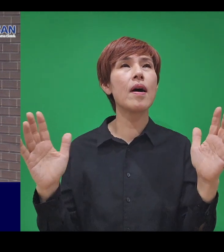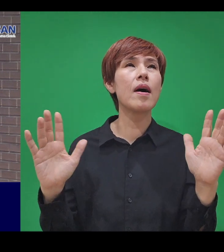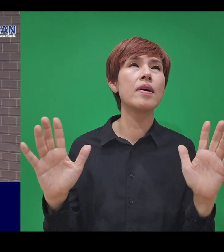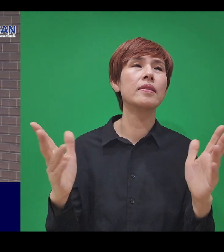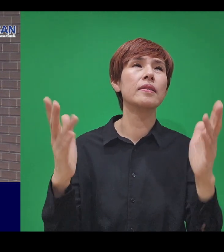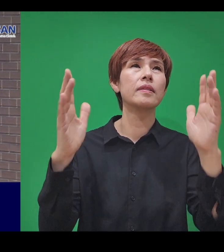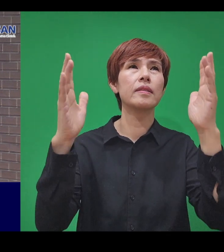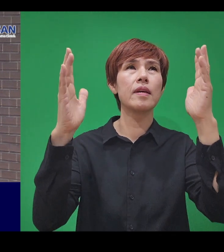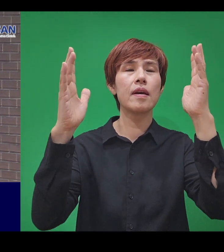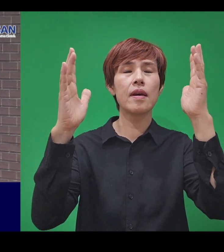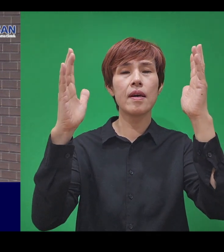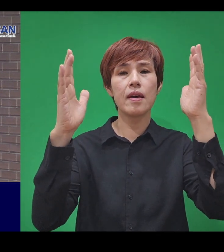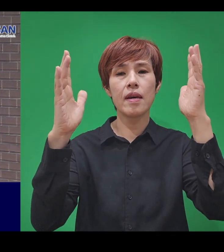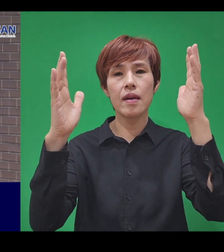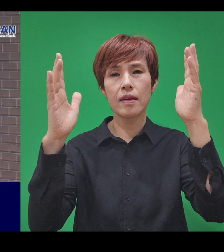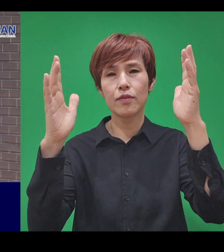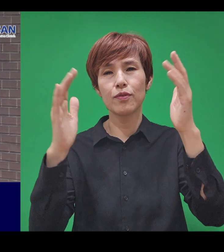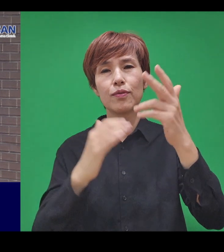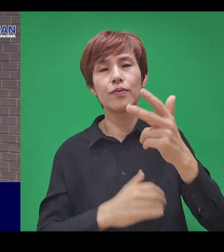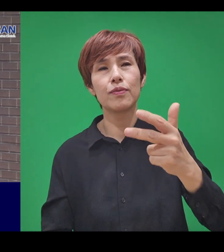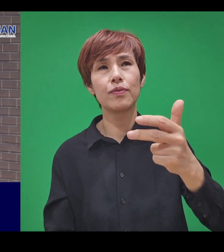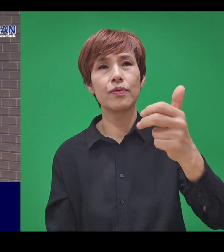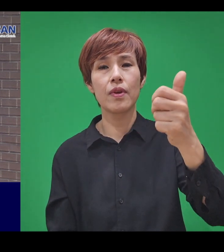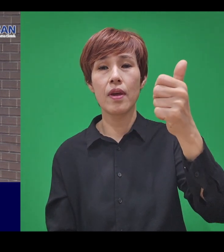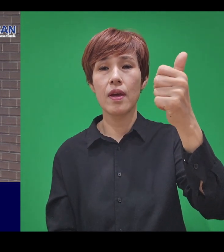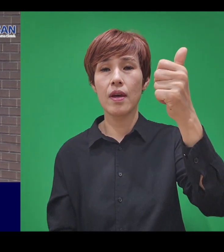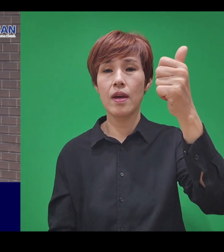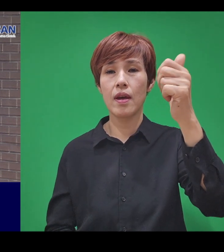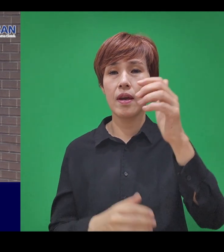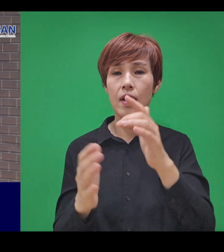왕께 만세. 주